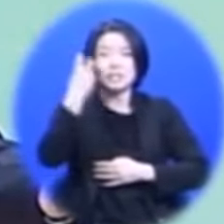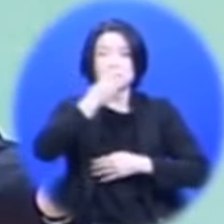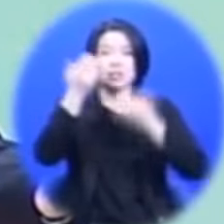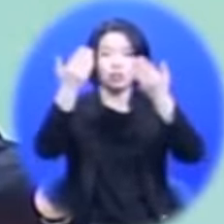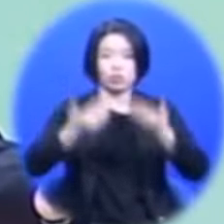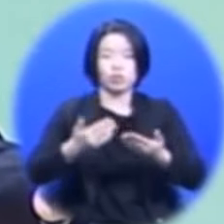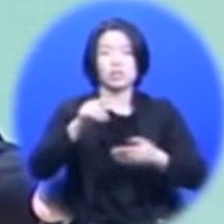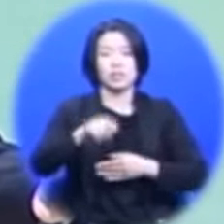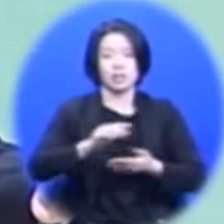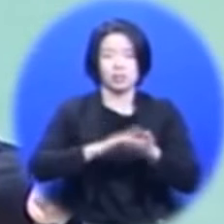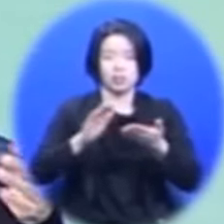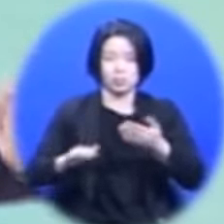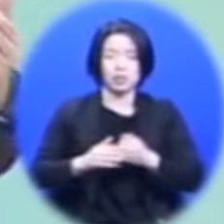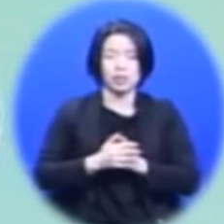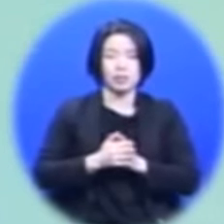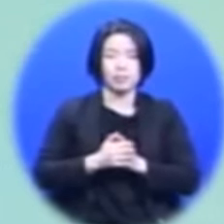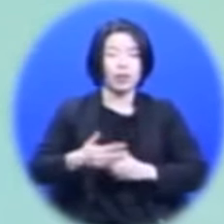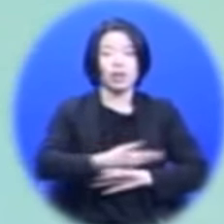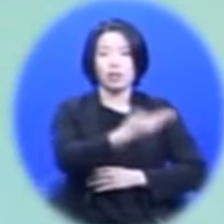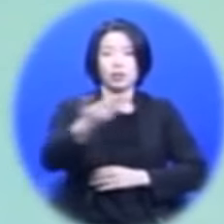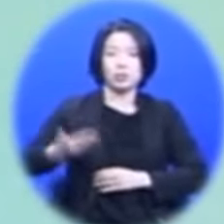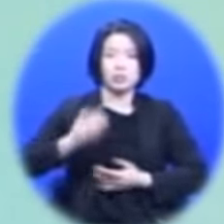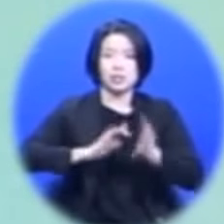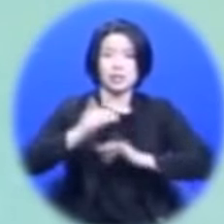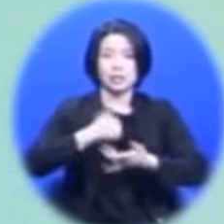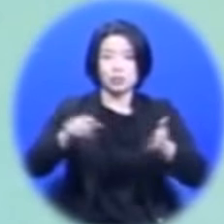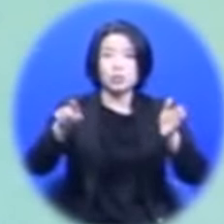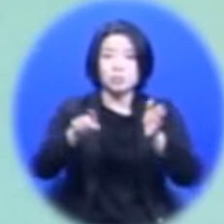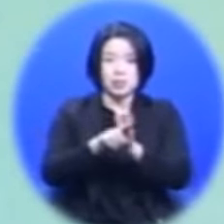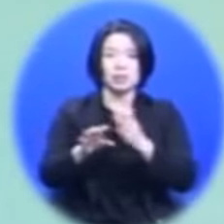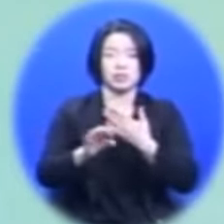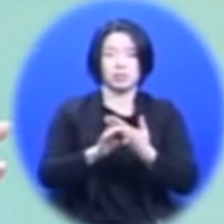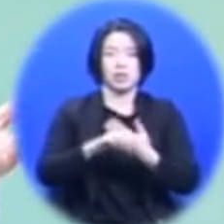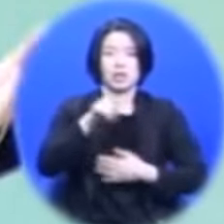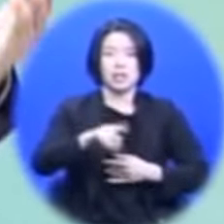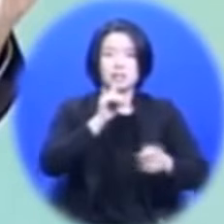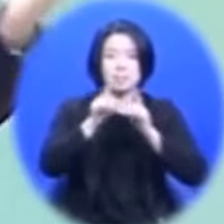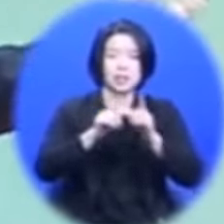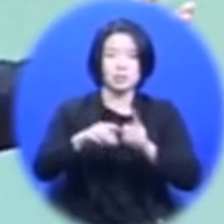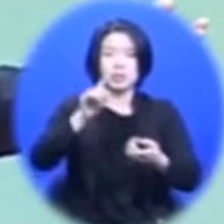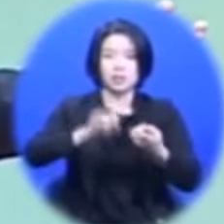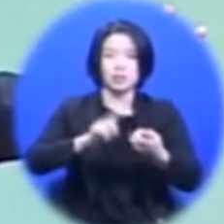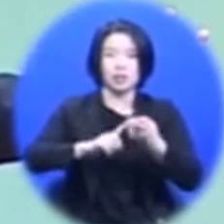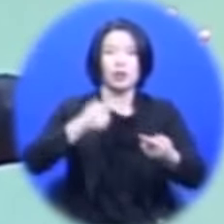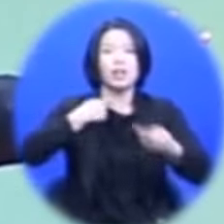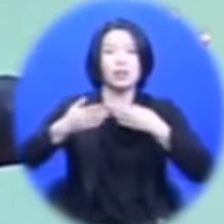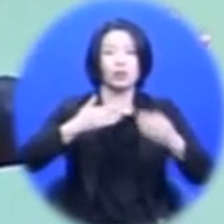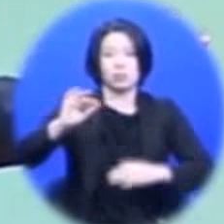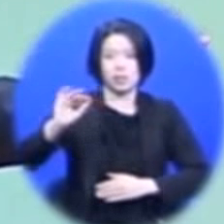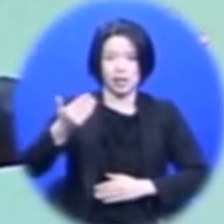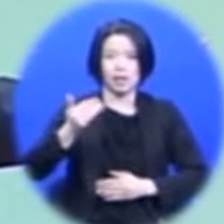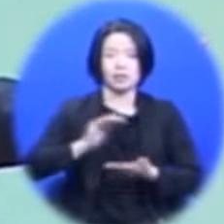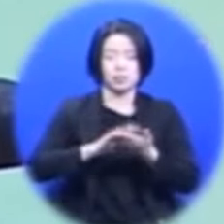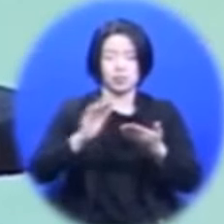지켜주신다는 거예요. 여러분이 예수를 믿었으면 이 말씀이 그대로 경험이 되어야 합니다.